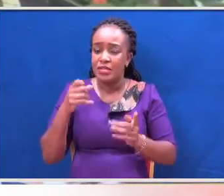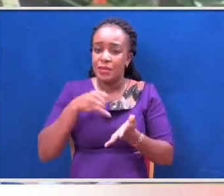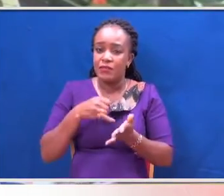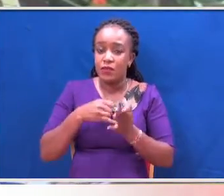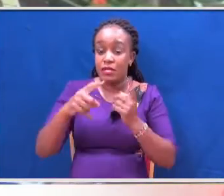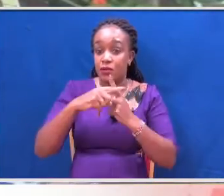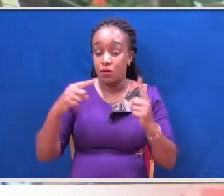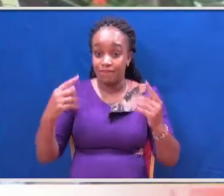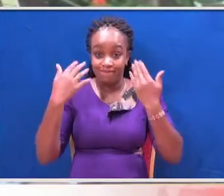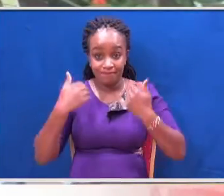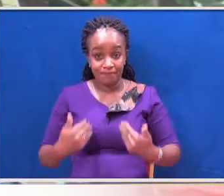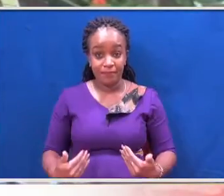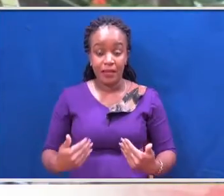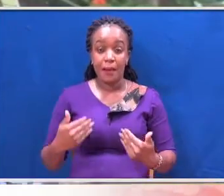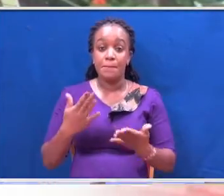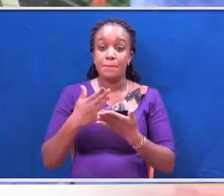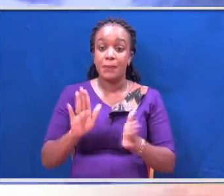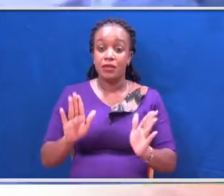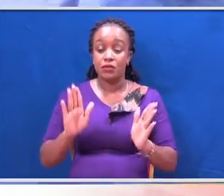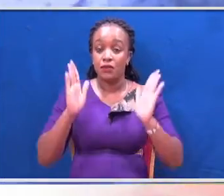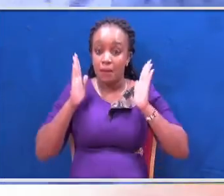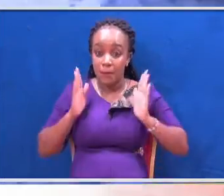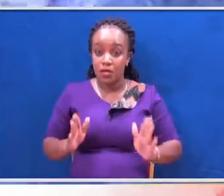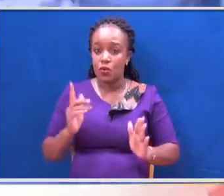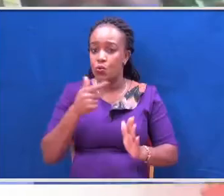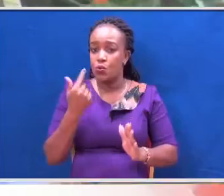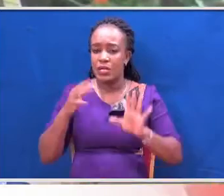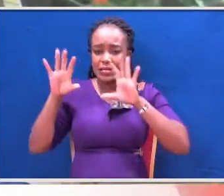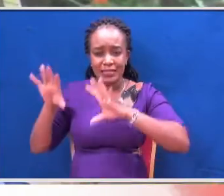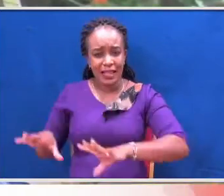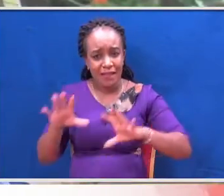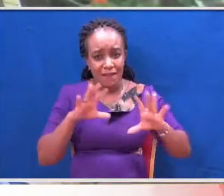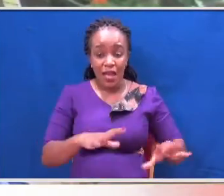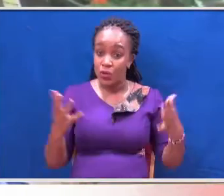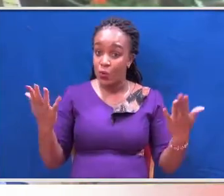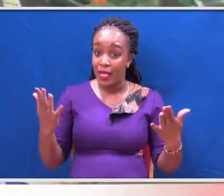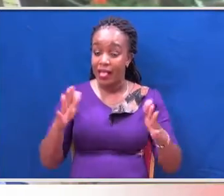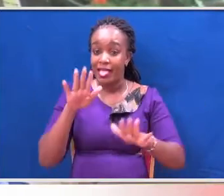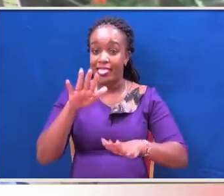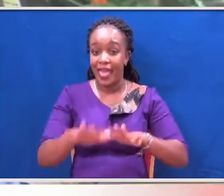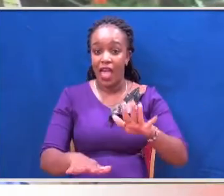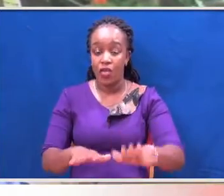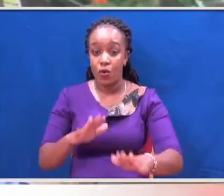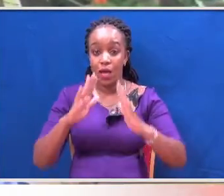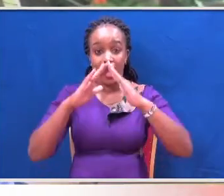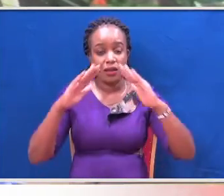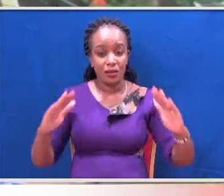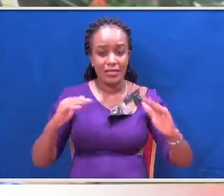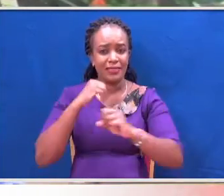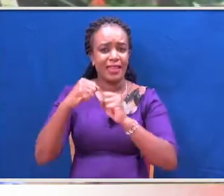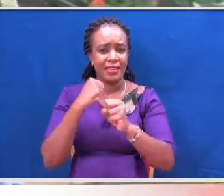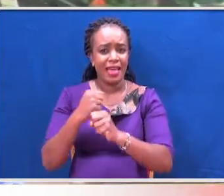mmoja wa wale manusura ya nyumba ya mateso inaitwa Nyao House. Nilikuwa kwa miaka ya